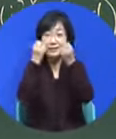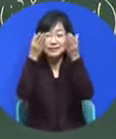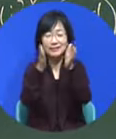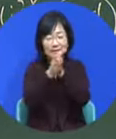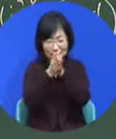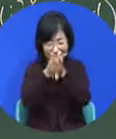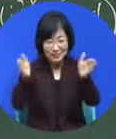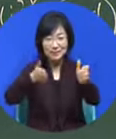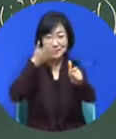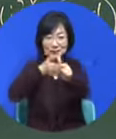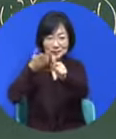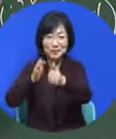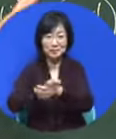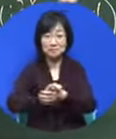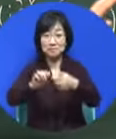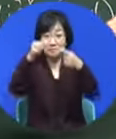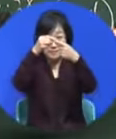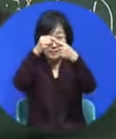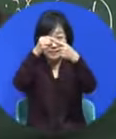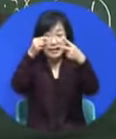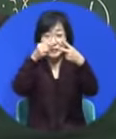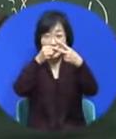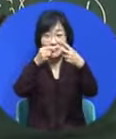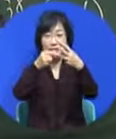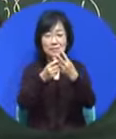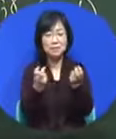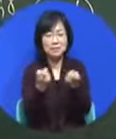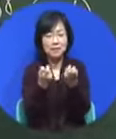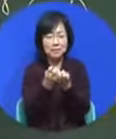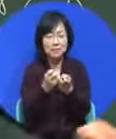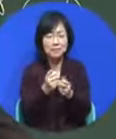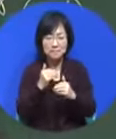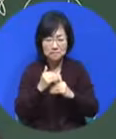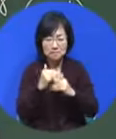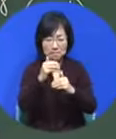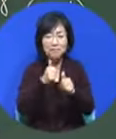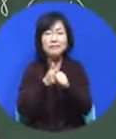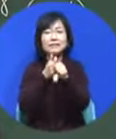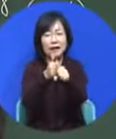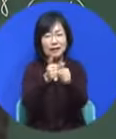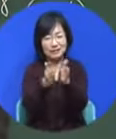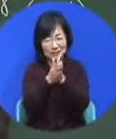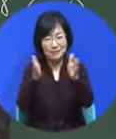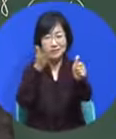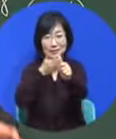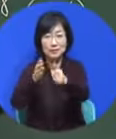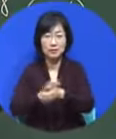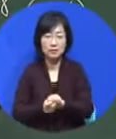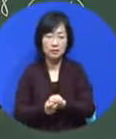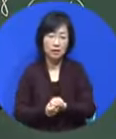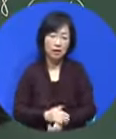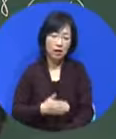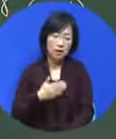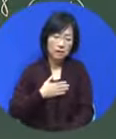시작요 시작하시면 됩니다 나는 사이 어